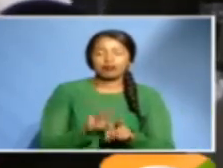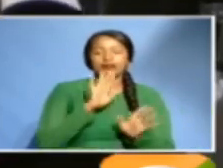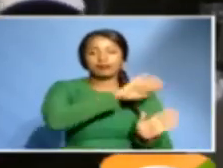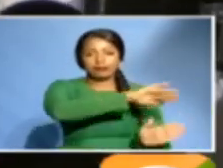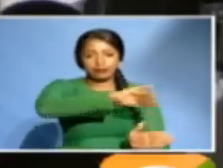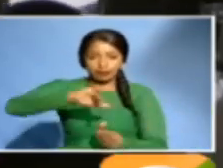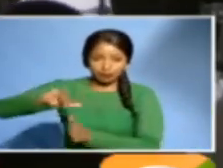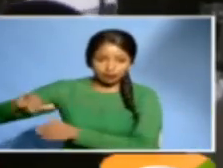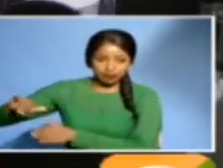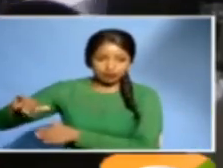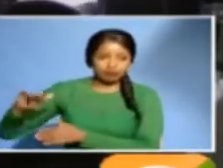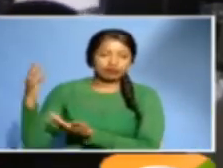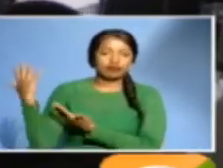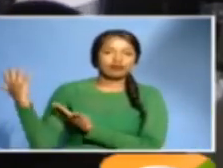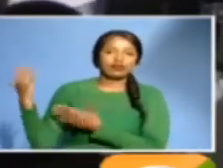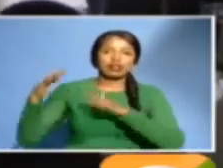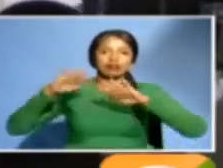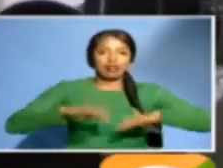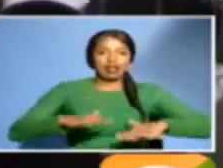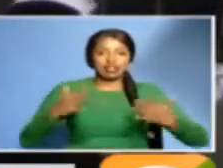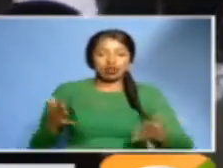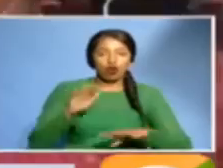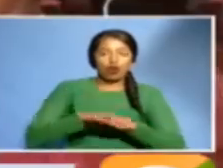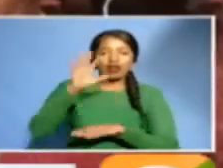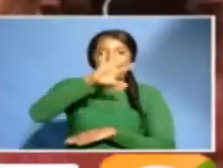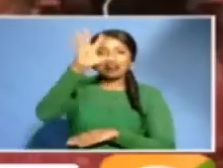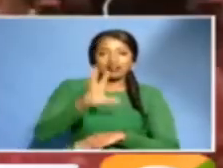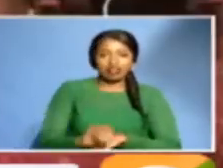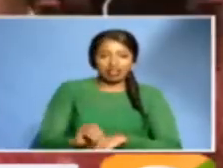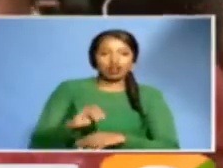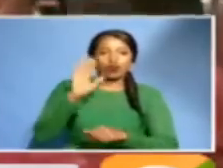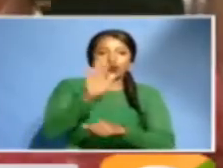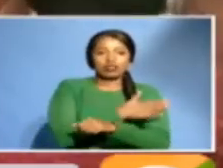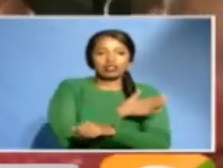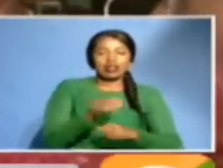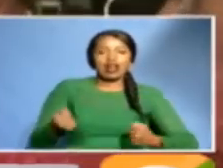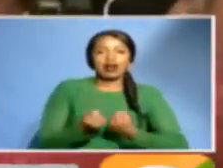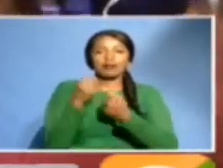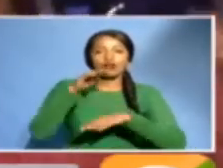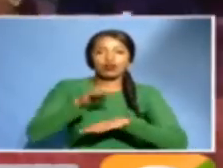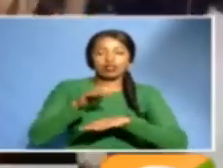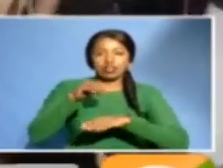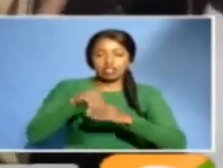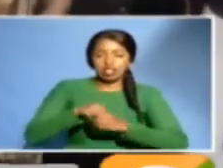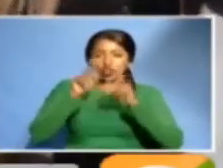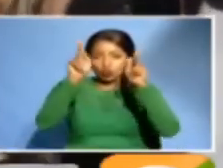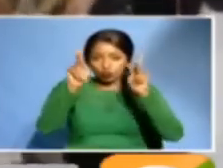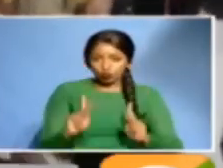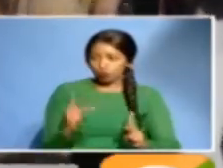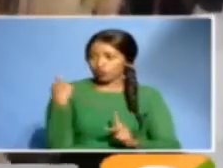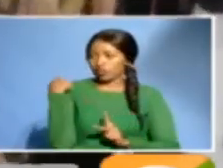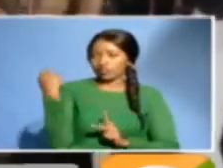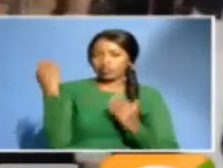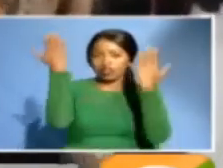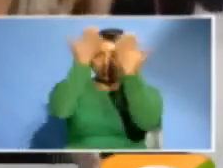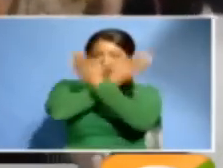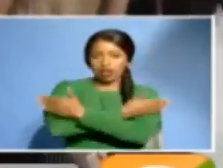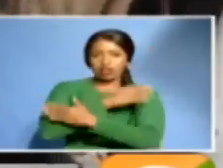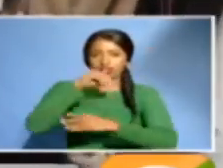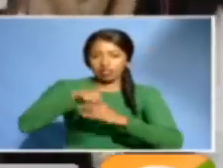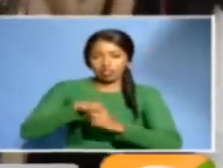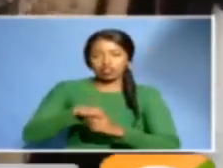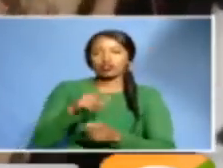Hatimaye, tamasha ya miziki ya Kiafrika ilifanyika katika kaunti ya Kisumu usiku wa kuamkia leo katika chuo cha Leba cha Tom